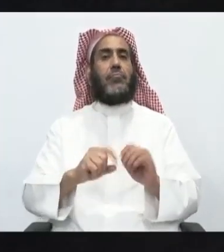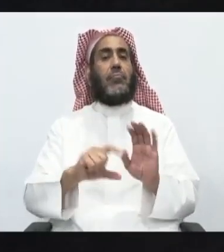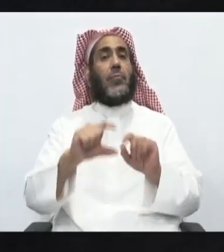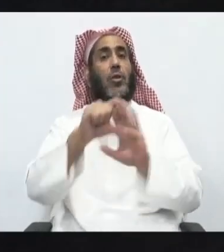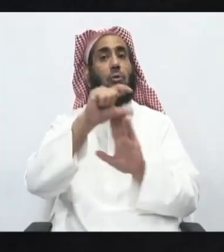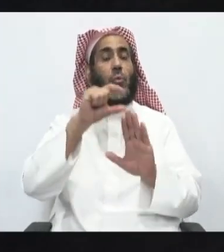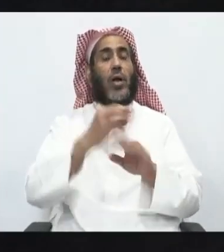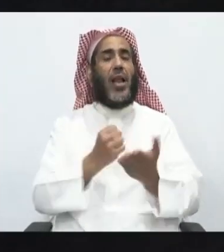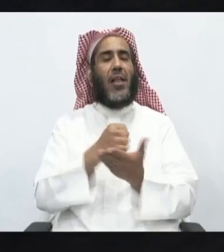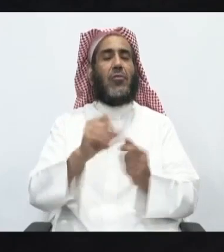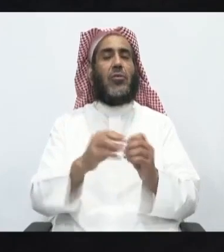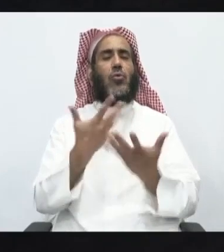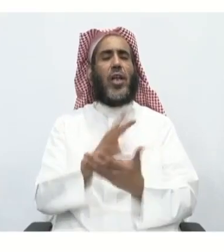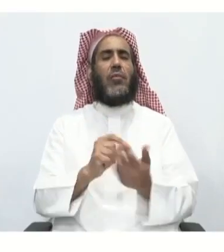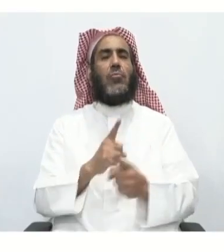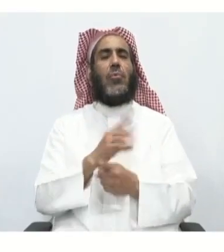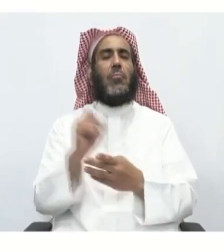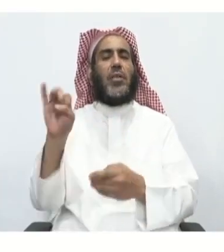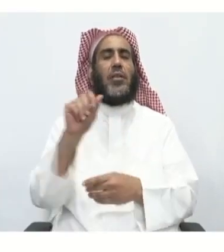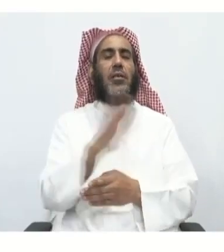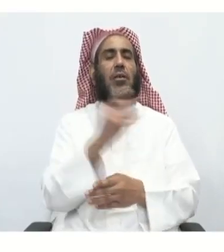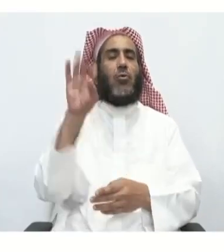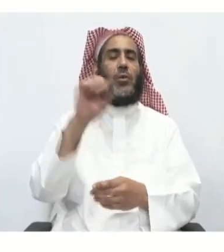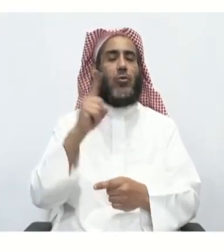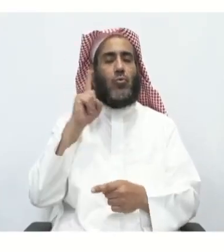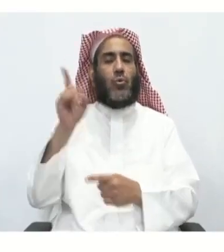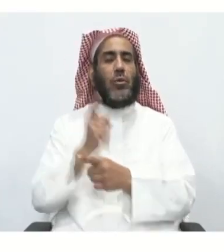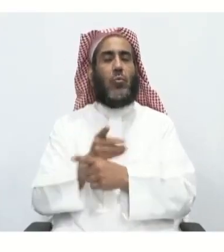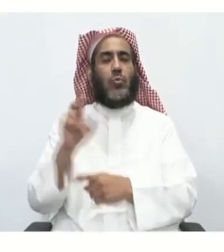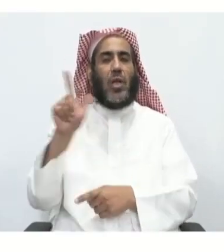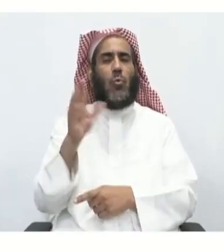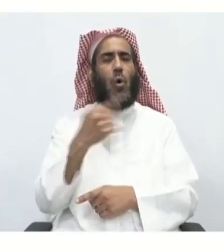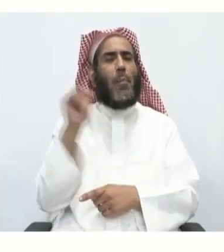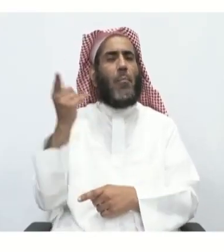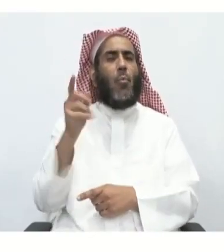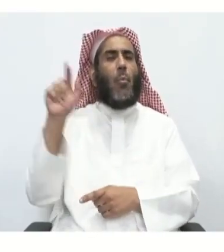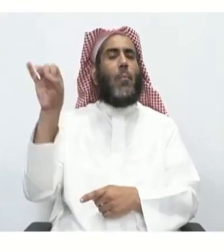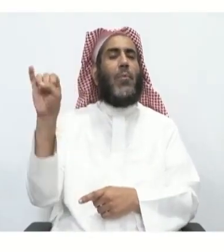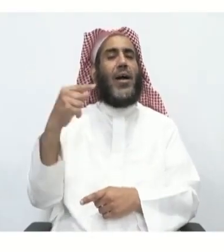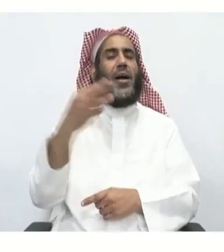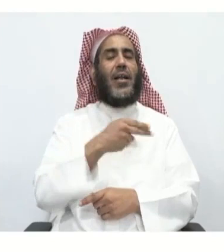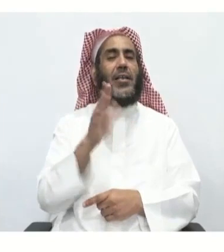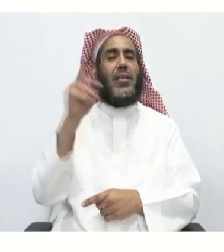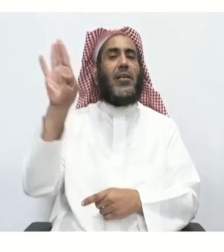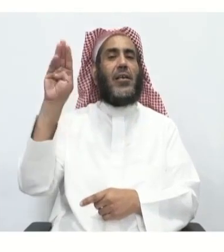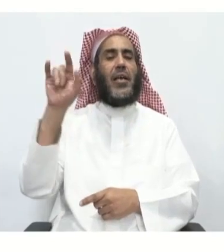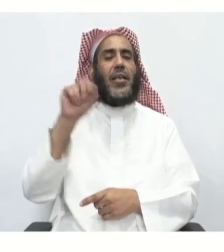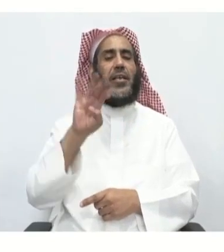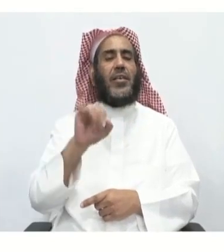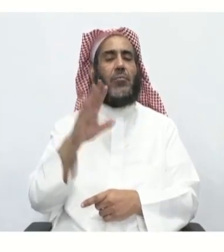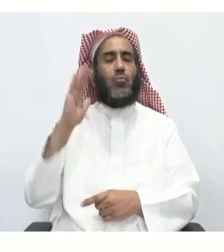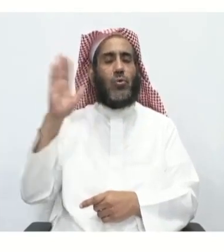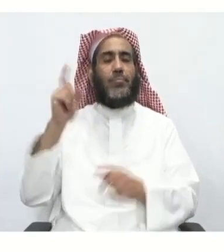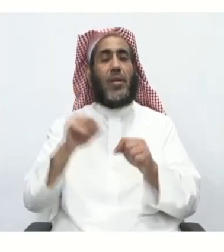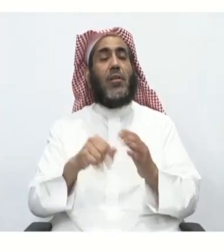يشاركني في تقديم هذا الدرس بلغه الاشاره الاستاذ محمد القبيشي نحن في الوحده التدريب الثانيه في